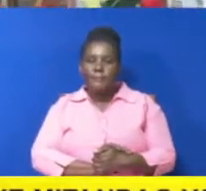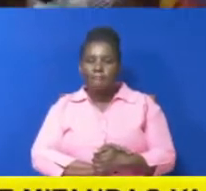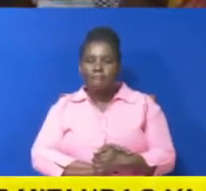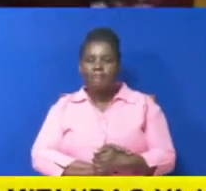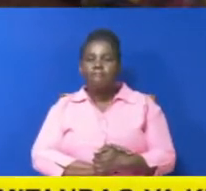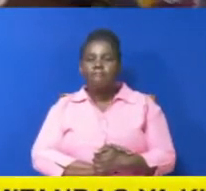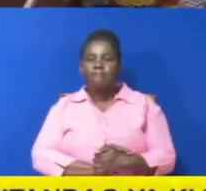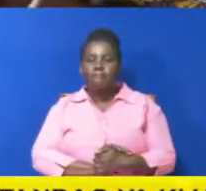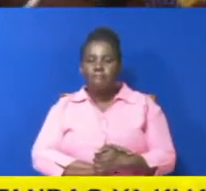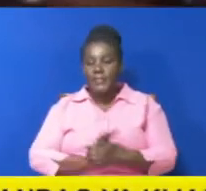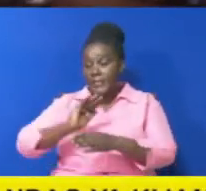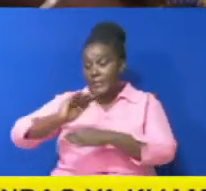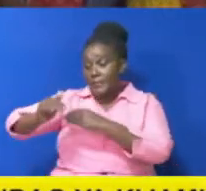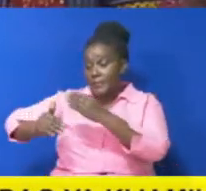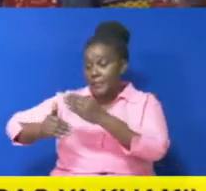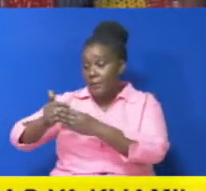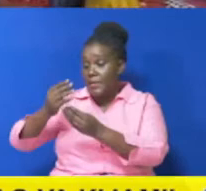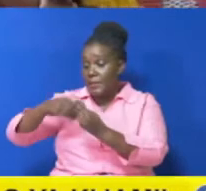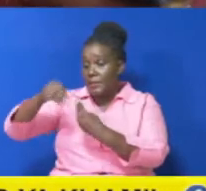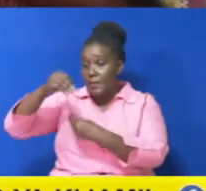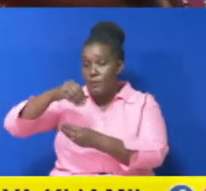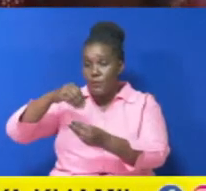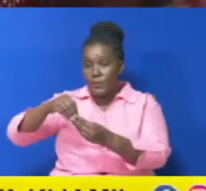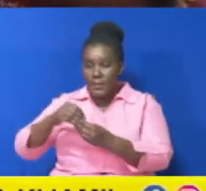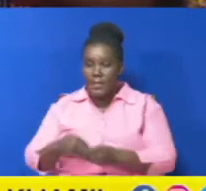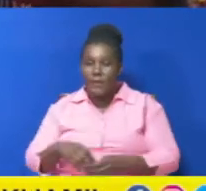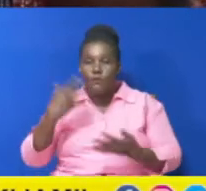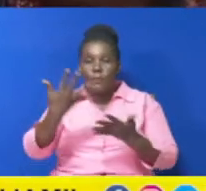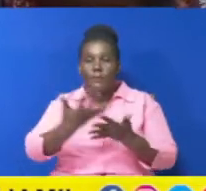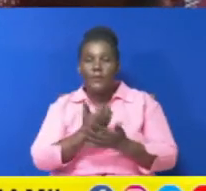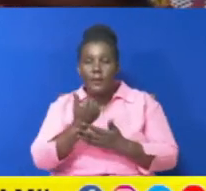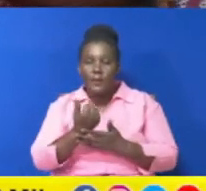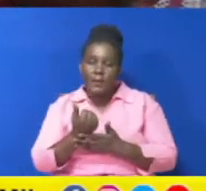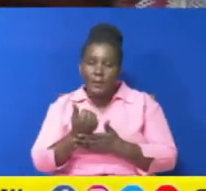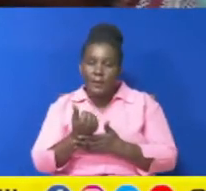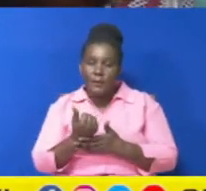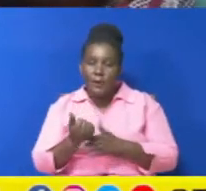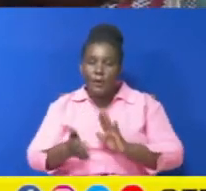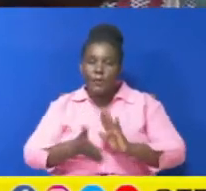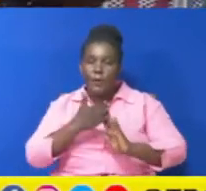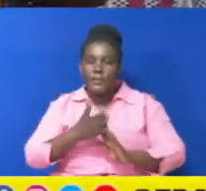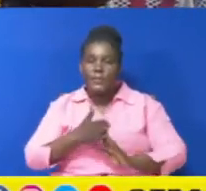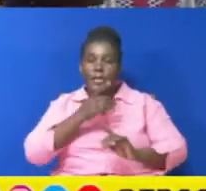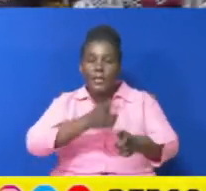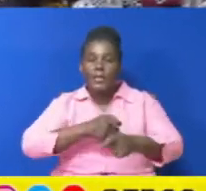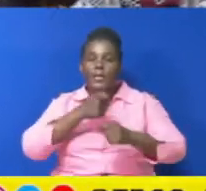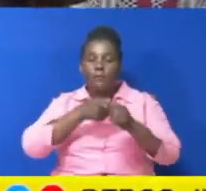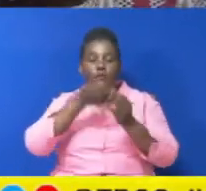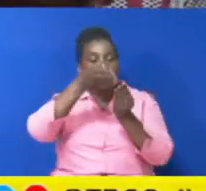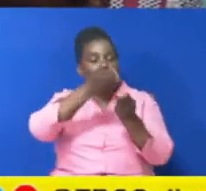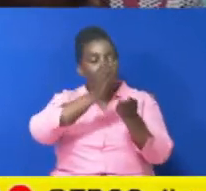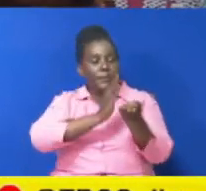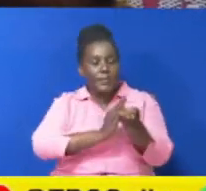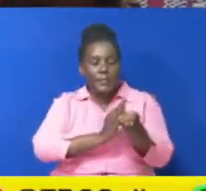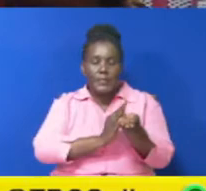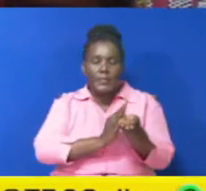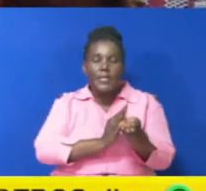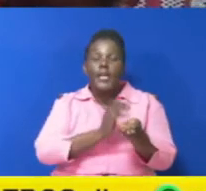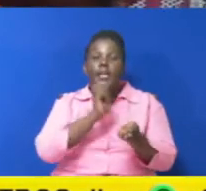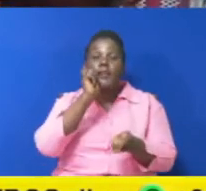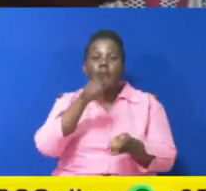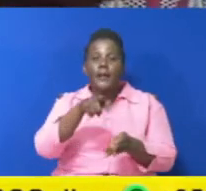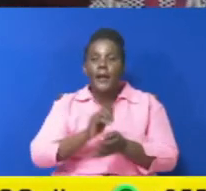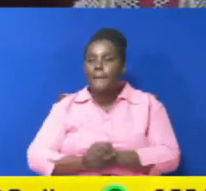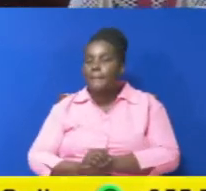Zawadi Vikoba mpaka sasa wamefanikiwa kuanzisha mradi wa kilimo cha maparachichi hekari moja kilichopo Mafinga, Iringa,